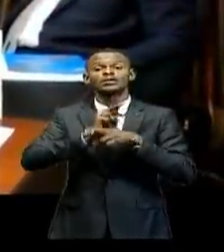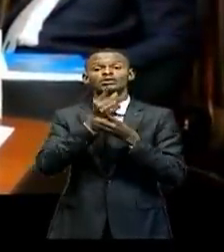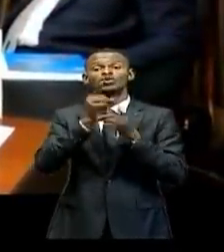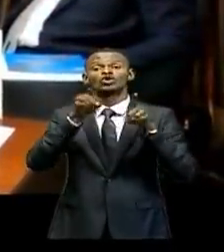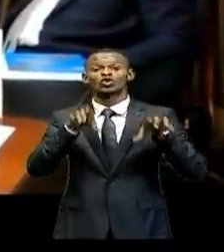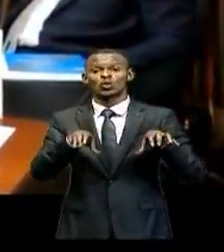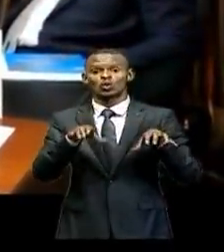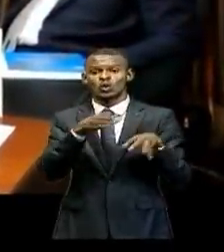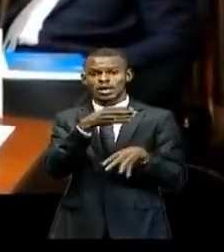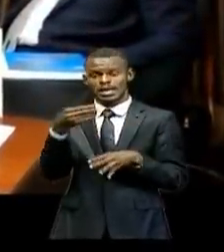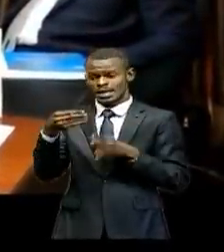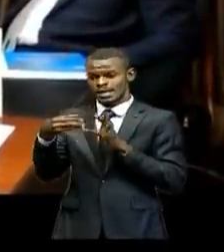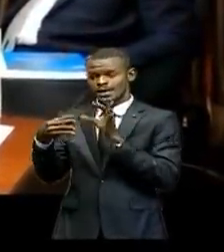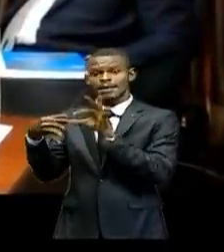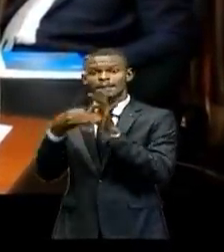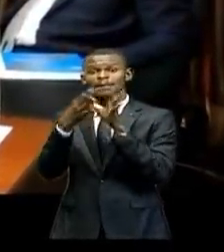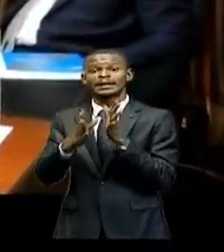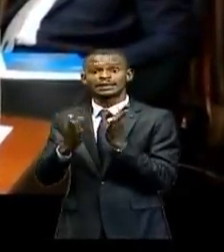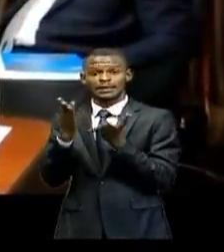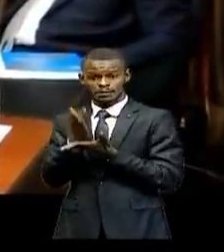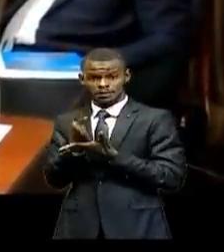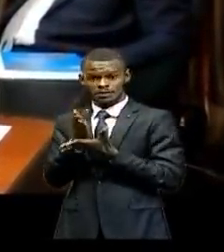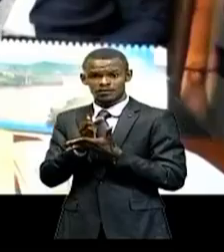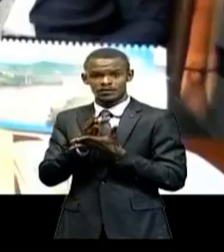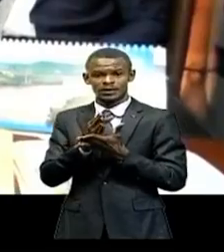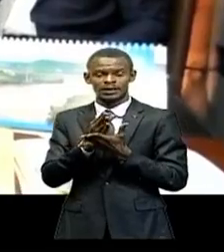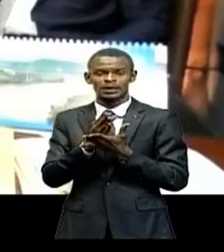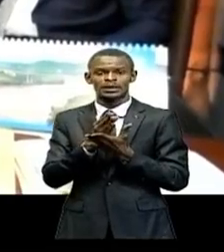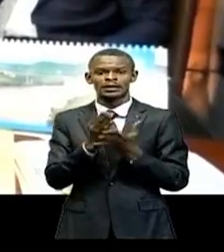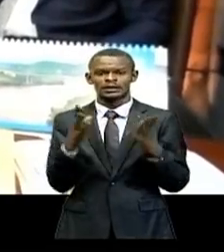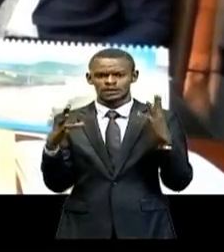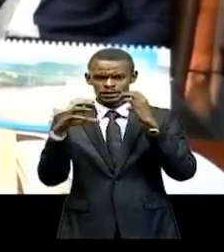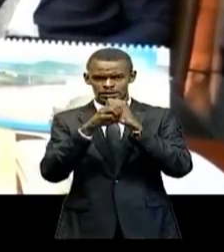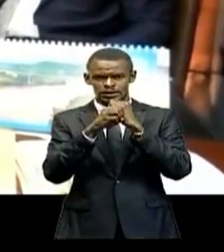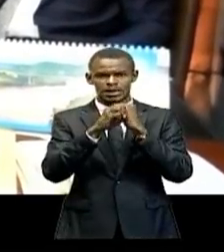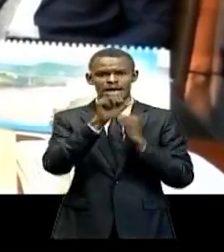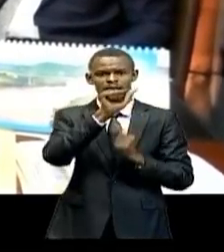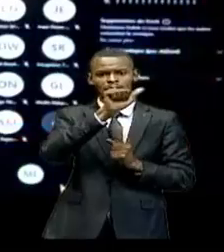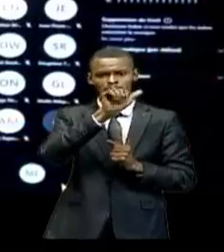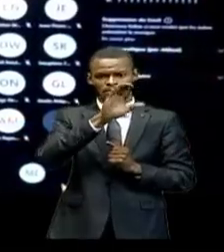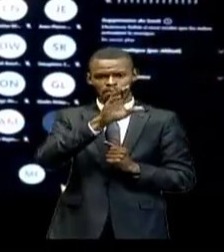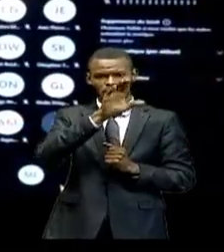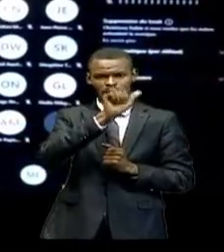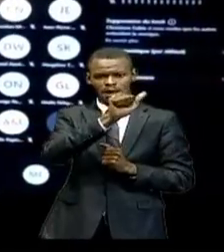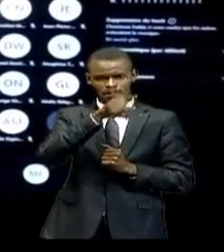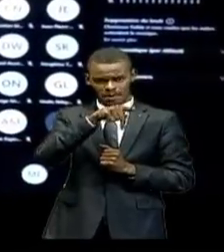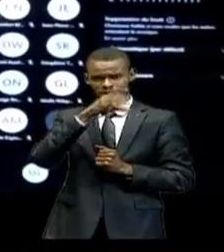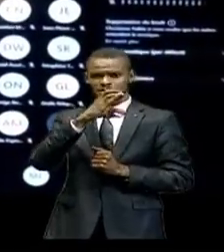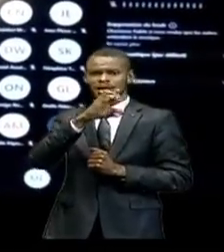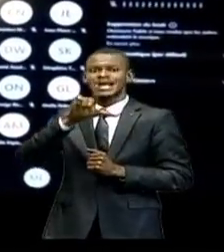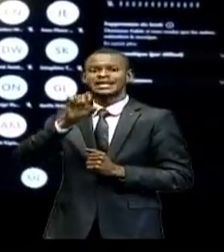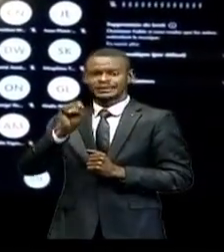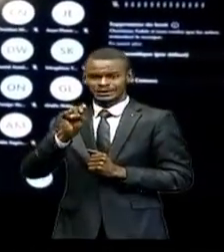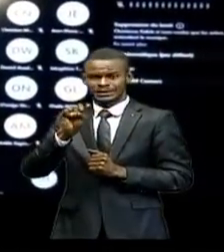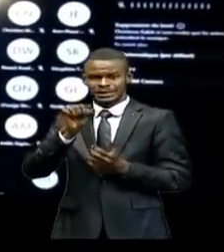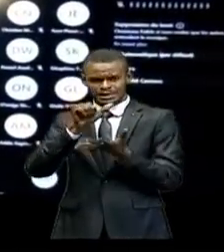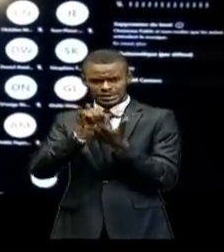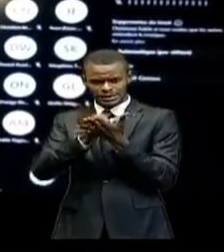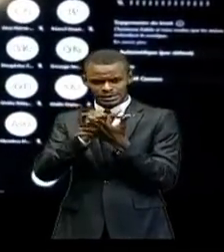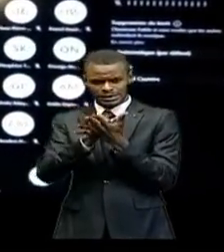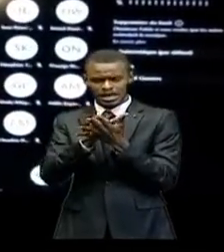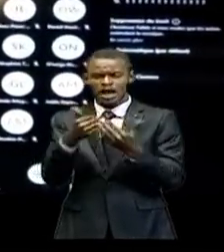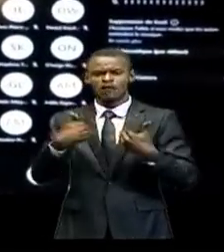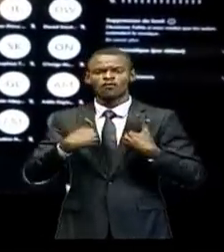privés, en sigle APCSC. Doté d'une personnalité juridique, cet établissement à caractère administratif